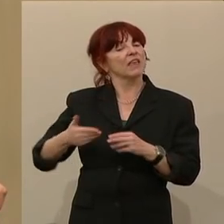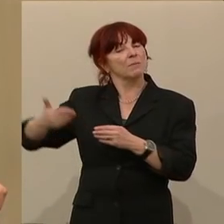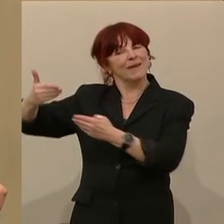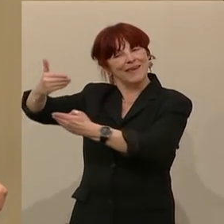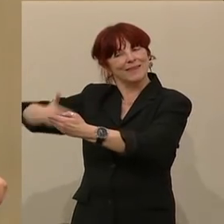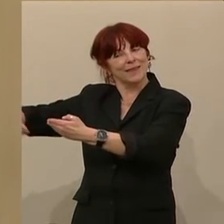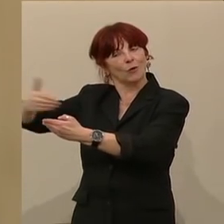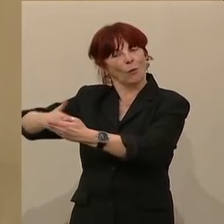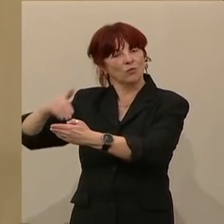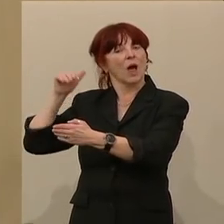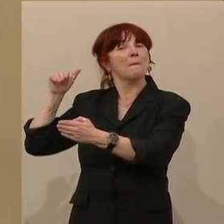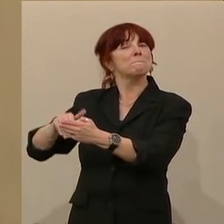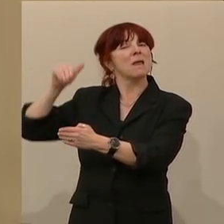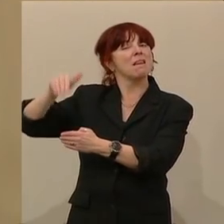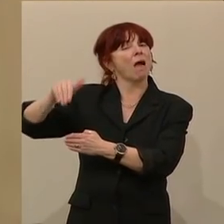zieht.